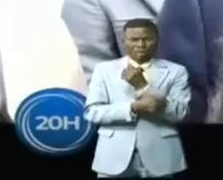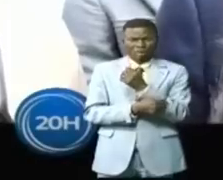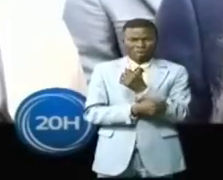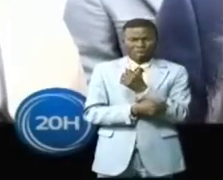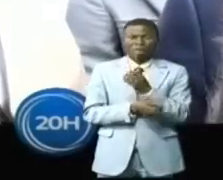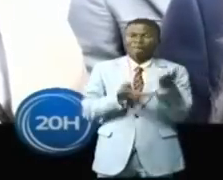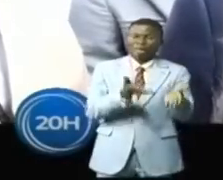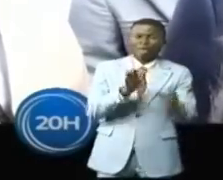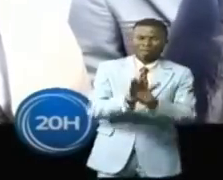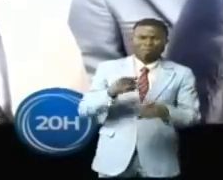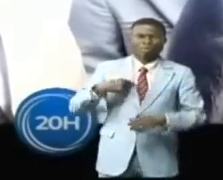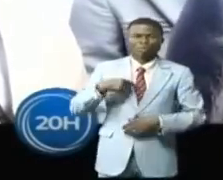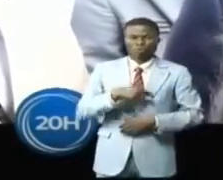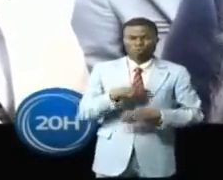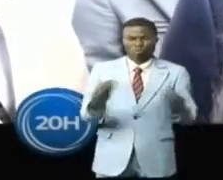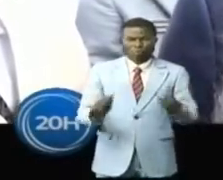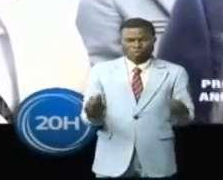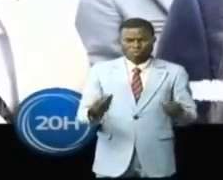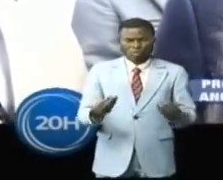à